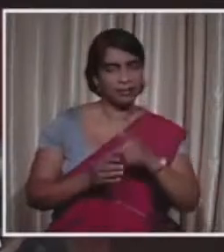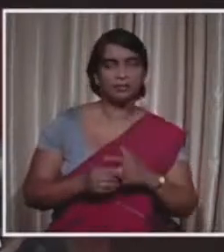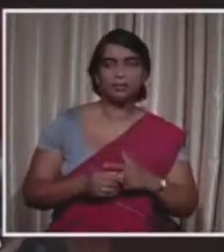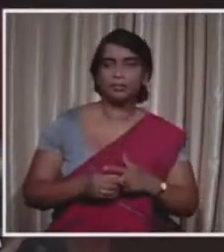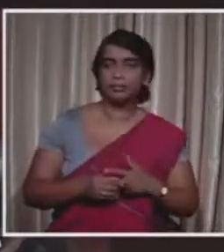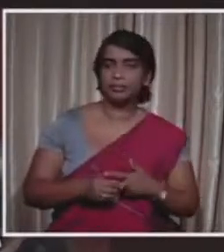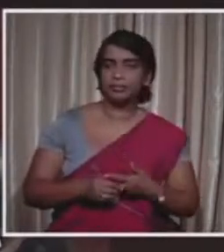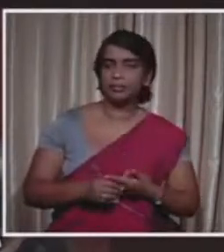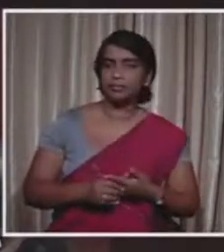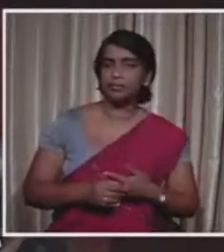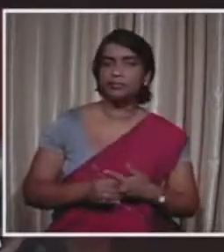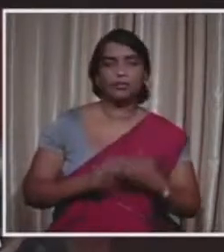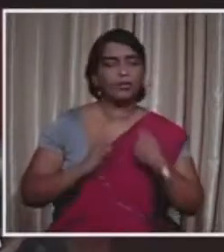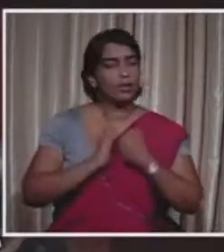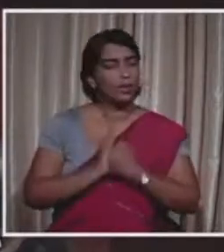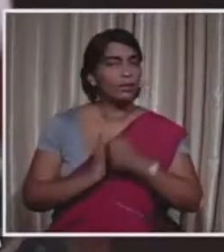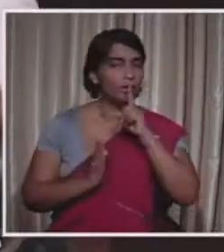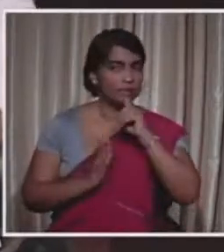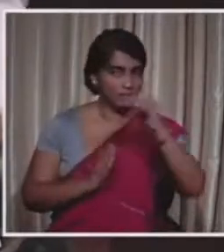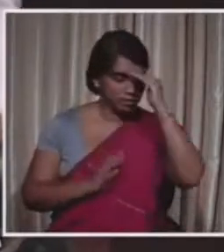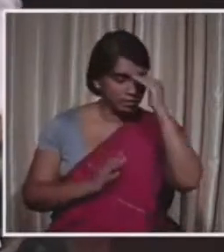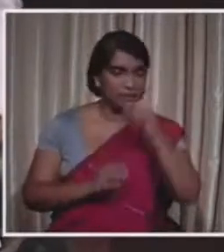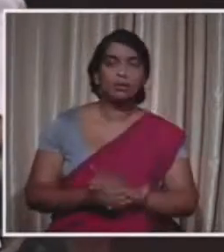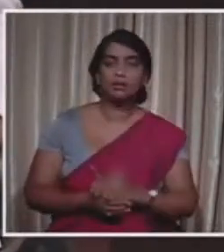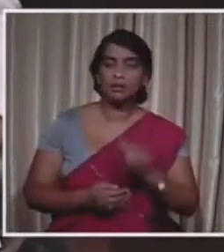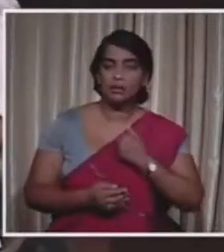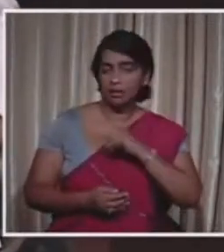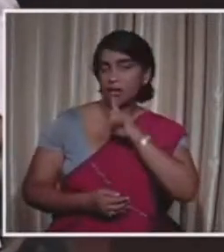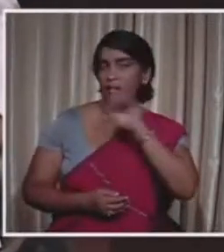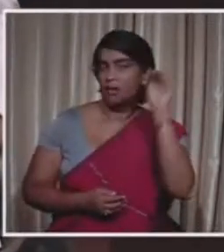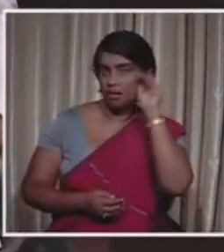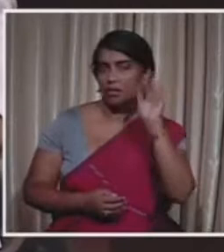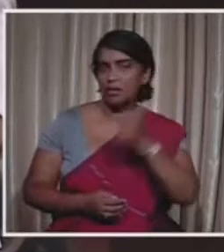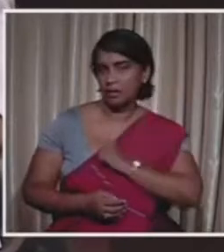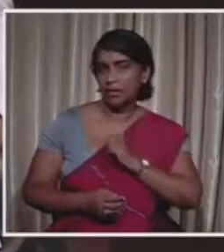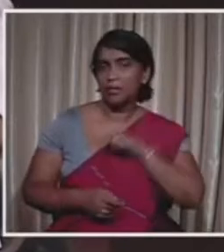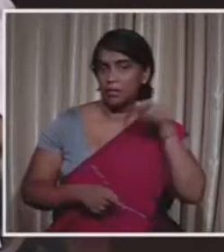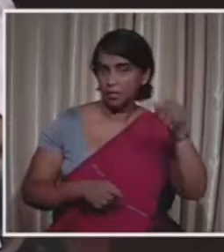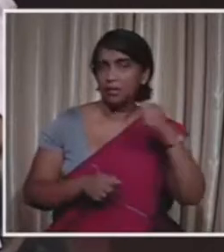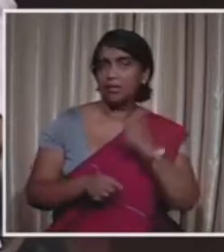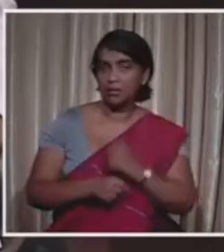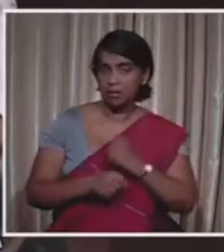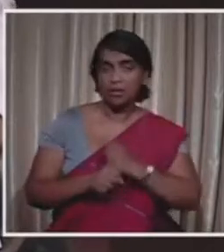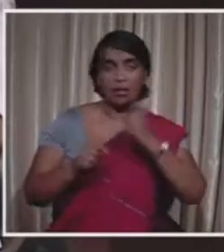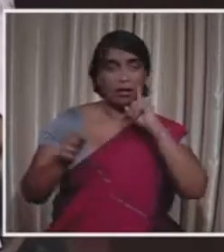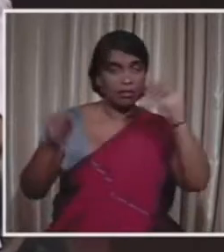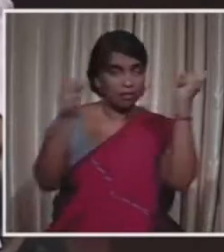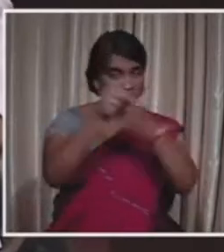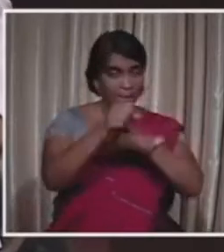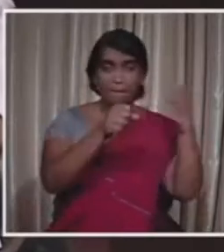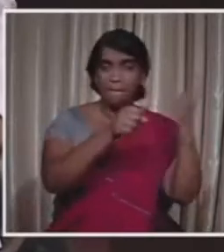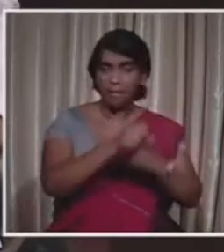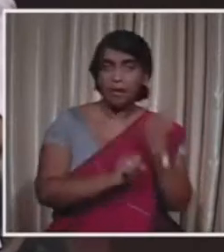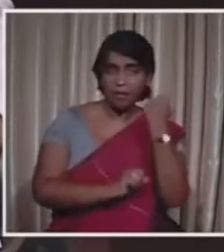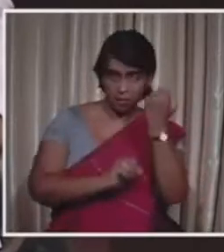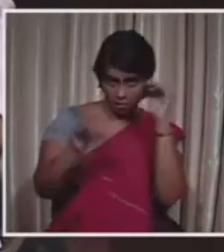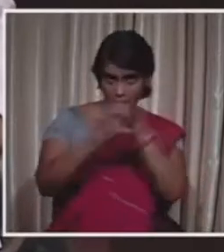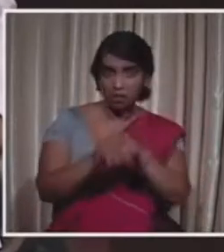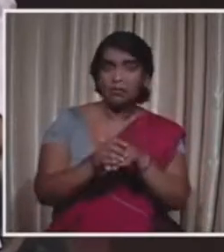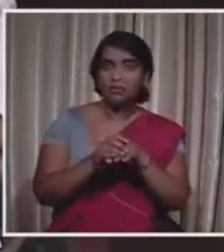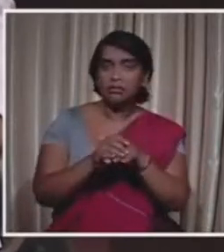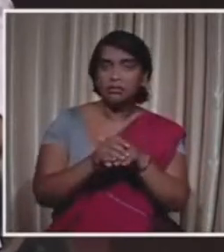කැමති. දරු කතානායකතුමනි මම අහන්න කැමති මේ ආණ්ඩුව මිනි මරලා බලේ ඉන්නද